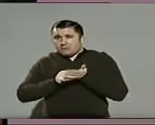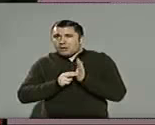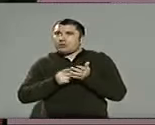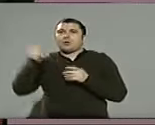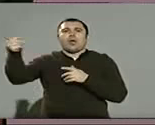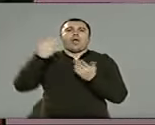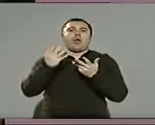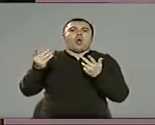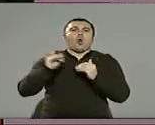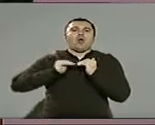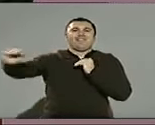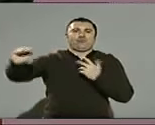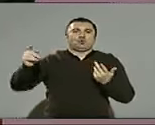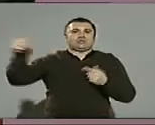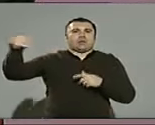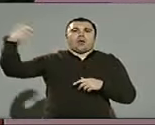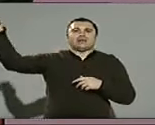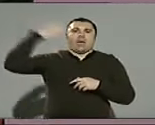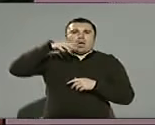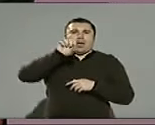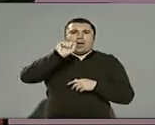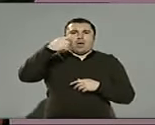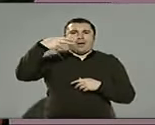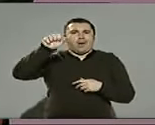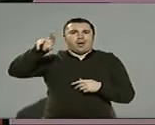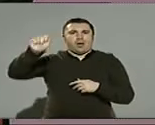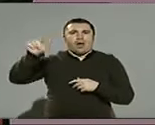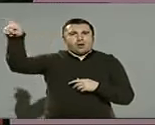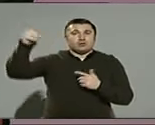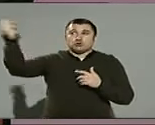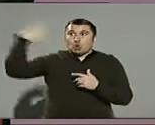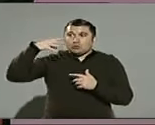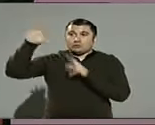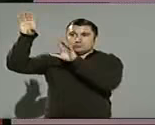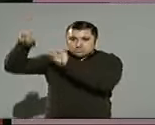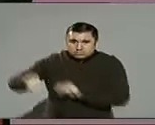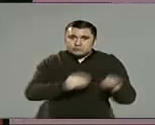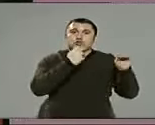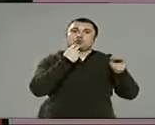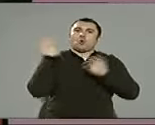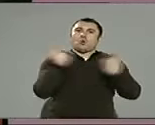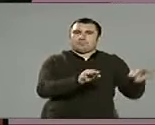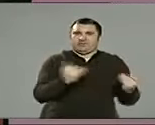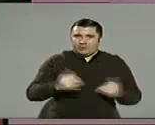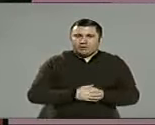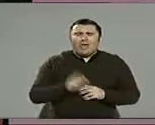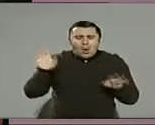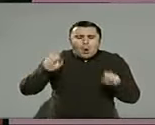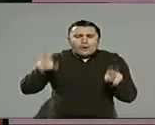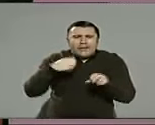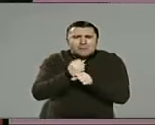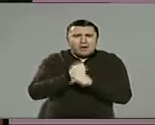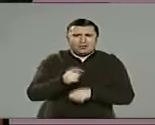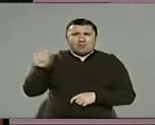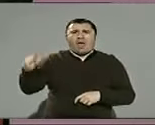den Strom dann nach Deutschland und Europa bringen wollen. Da sage ich, macht das, aber helft mal denen in Afrika, dass die nicht so